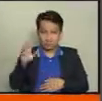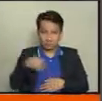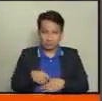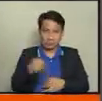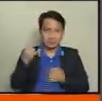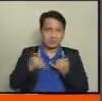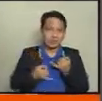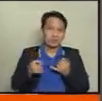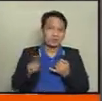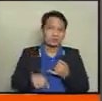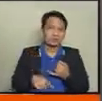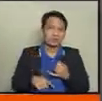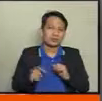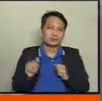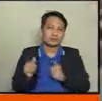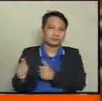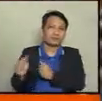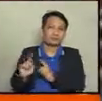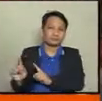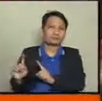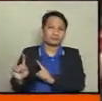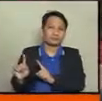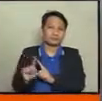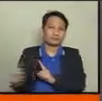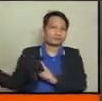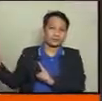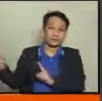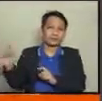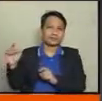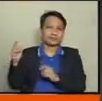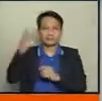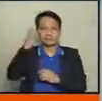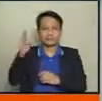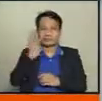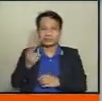huli, bali sinundan ko po siya, hindi ko po siya nakita.